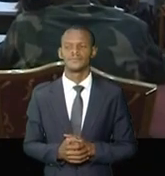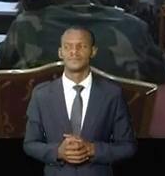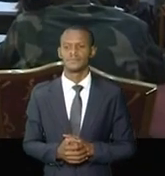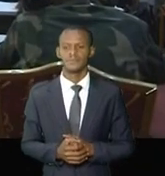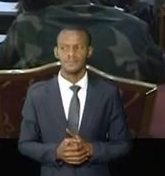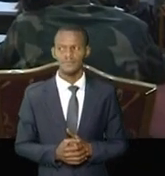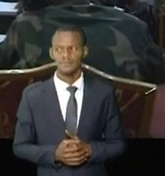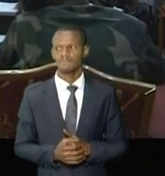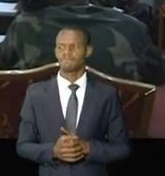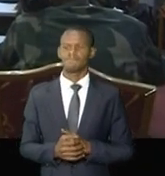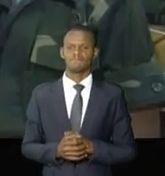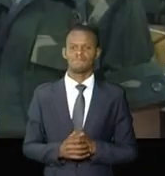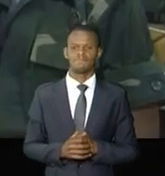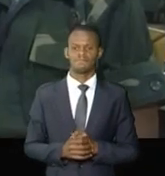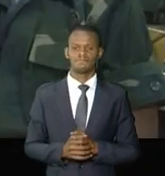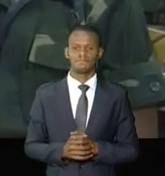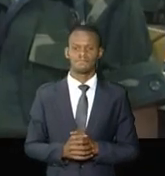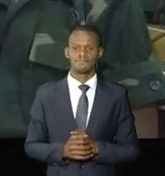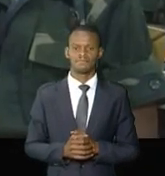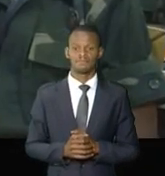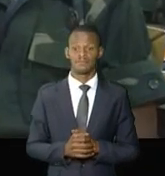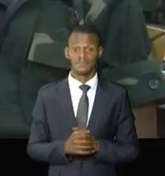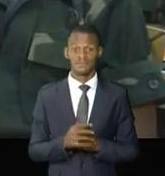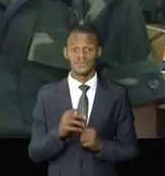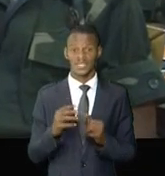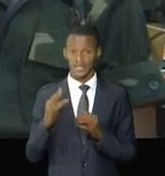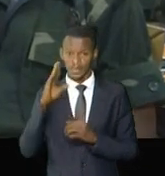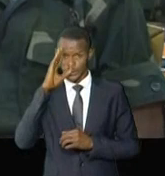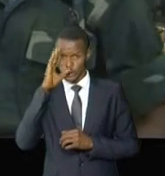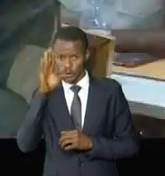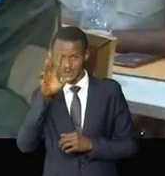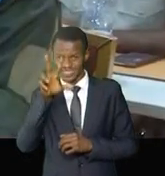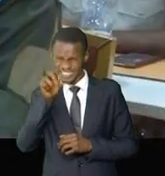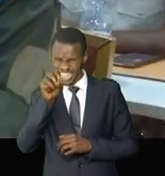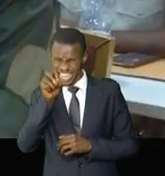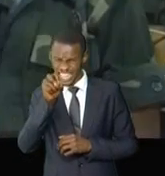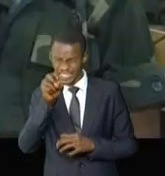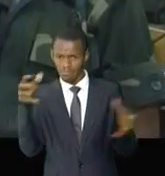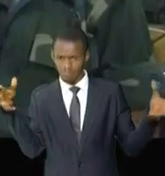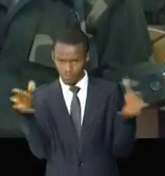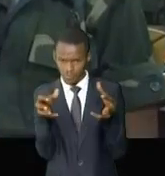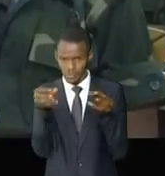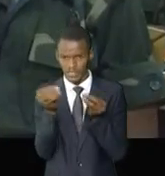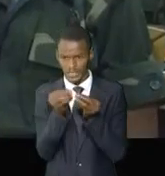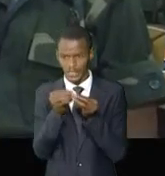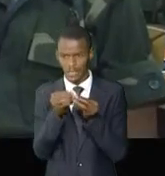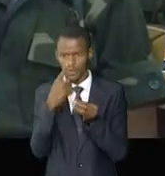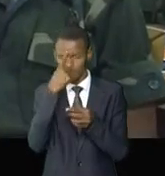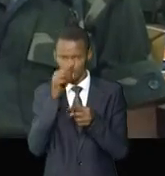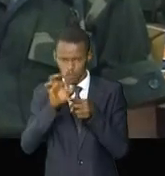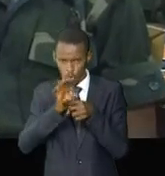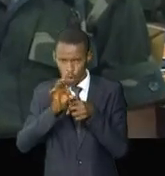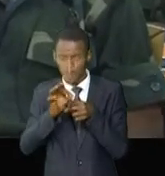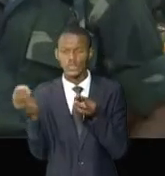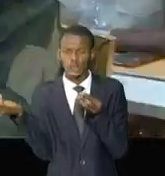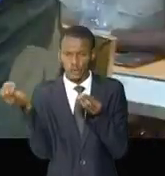Une trentaine d'officiers généraux et supérieurs prennent part à un atelier sur le renforcement des capacités des hauts cadres des forces armées de la République